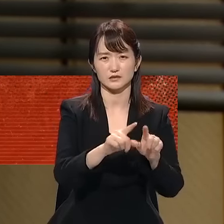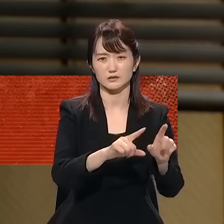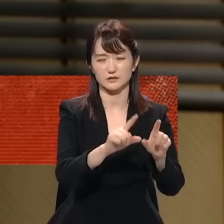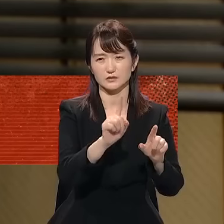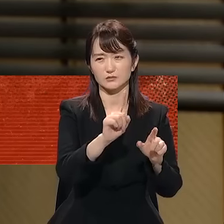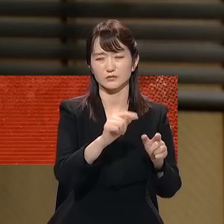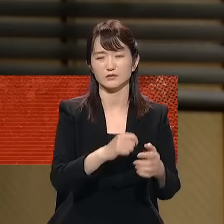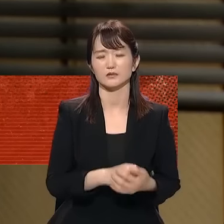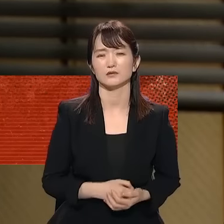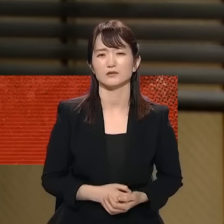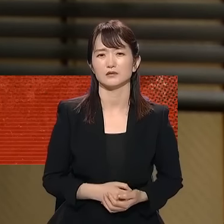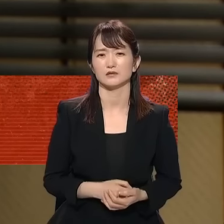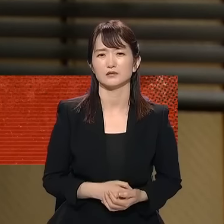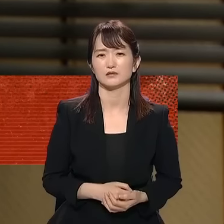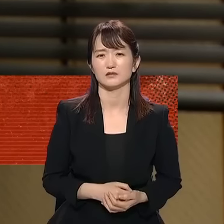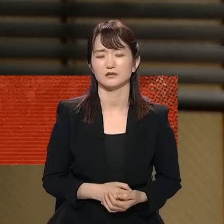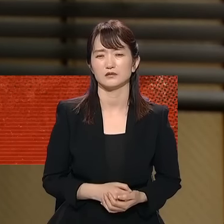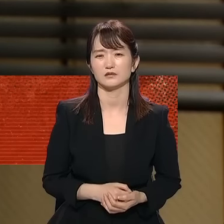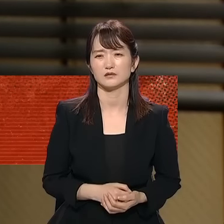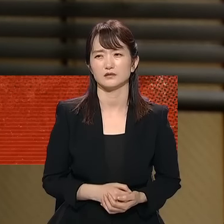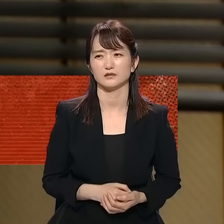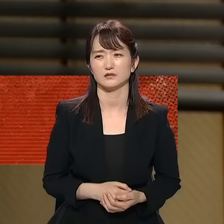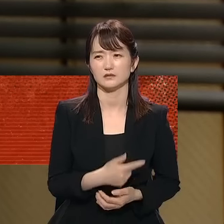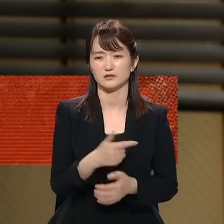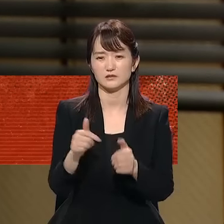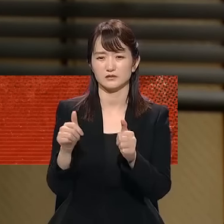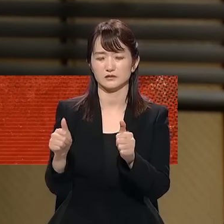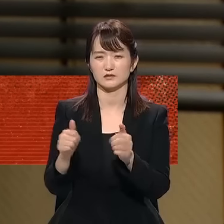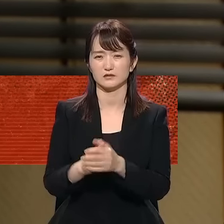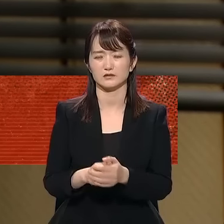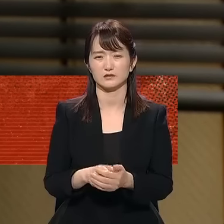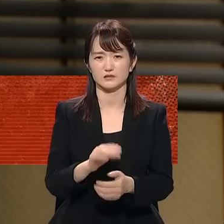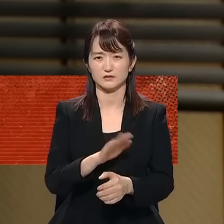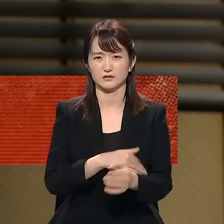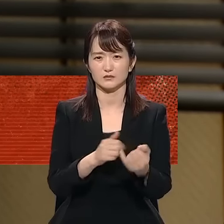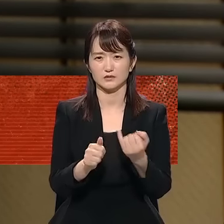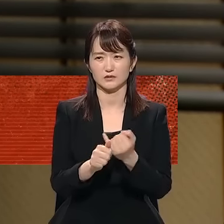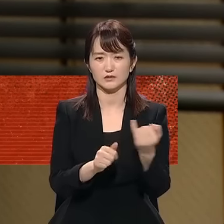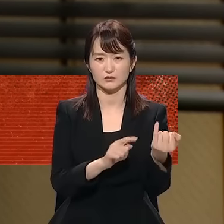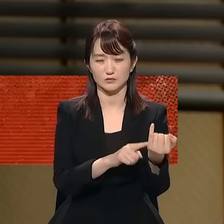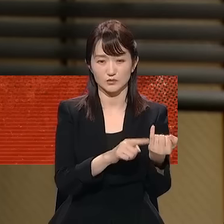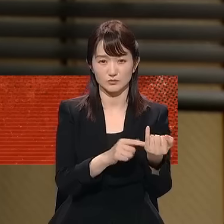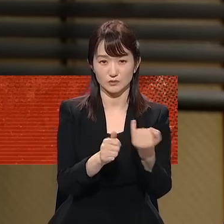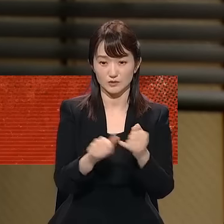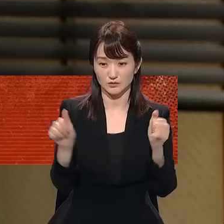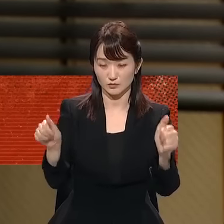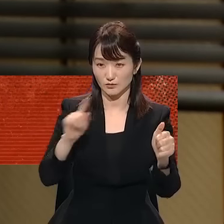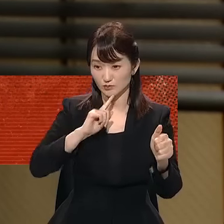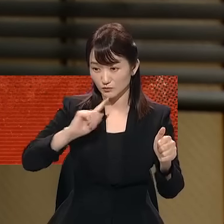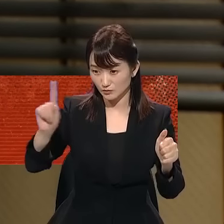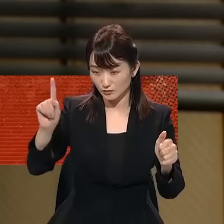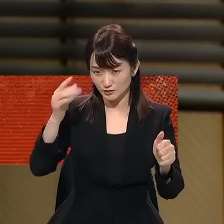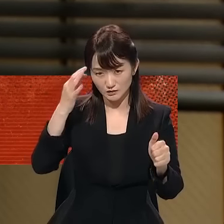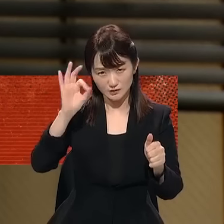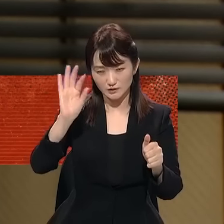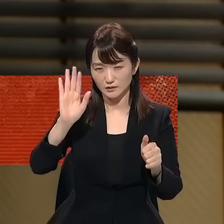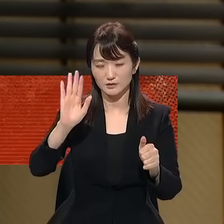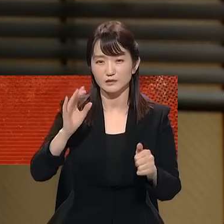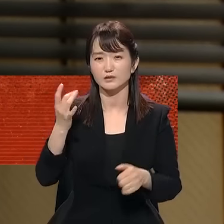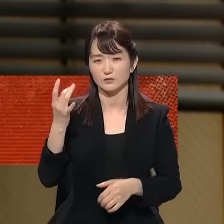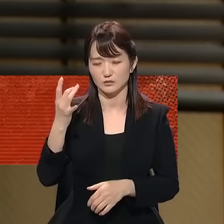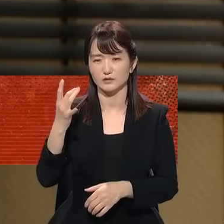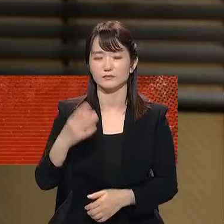많이 있어요근데 원론적으로는 어쨌든 우리 대부분은 아직까지는 유책 배우자의 이원 청구를 받아주지 않는게 원칙은 원칙입니다 예 교수님